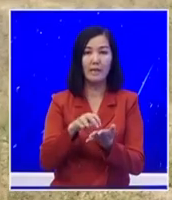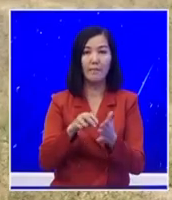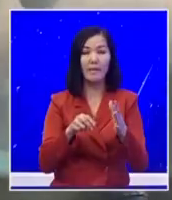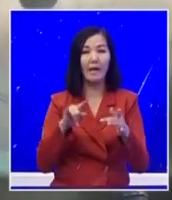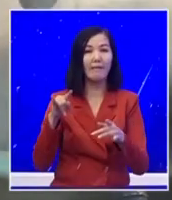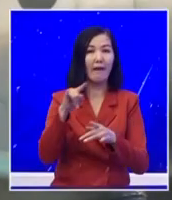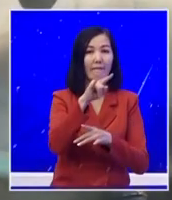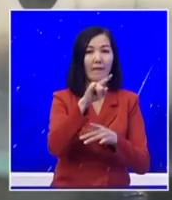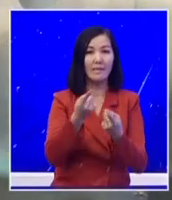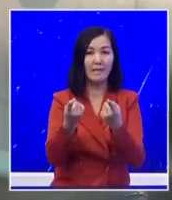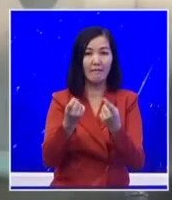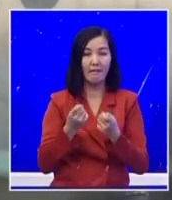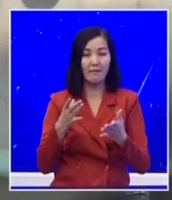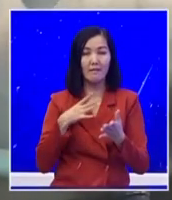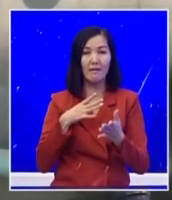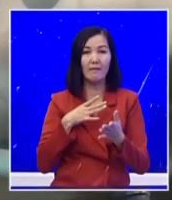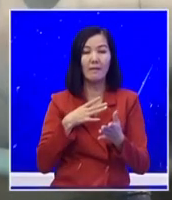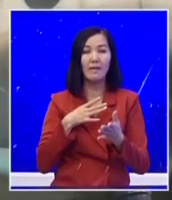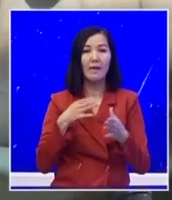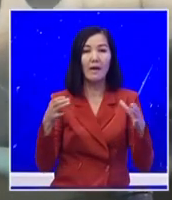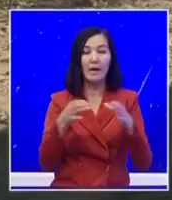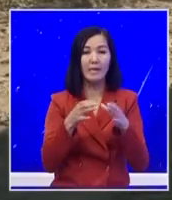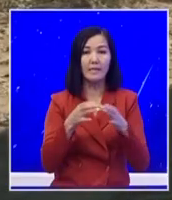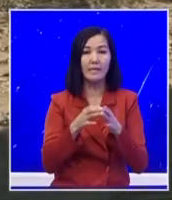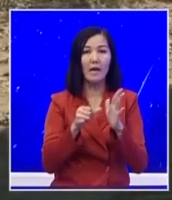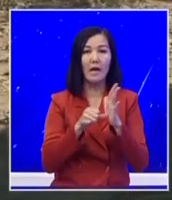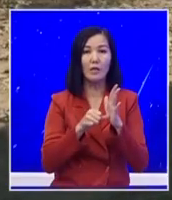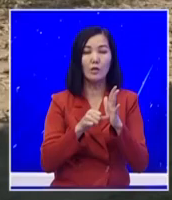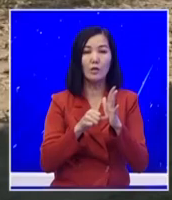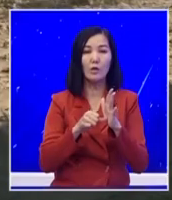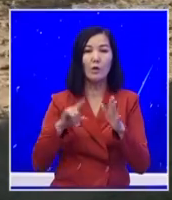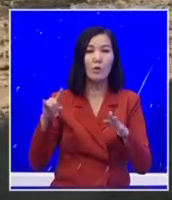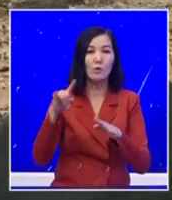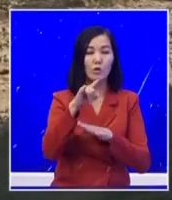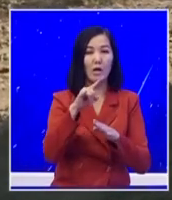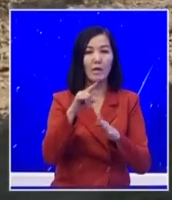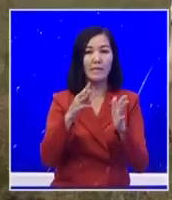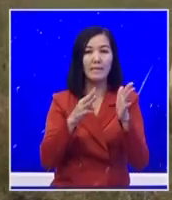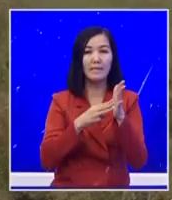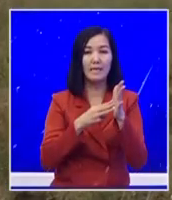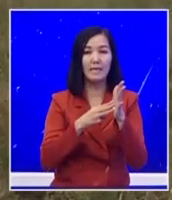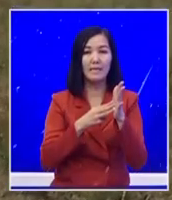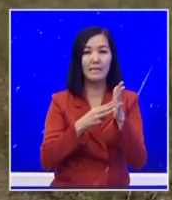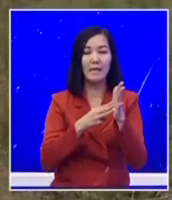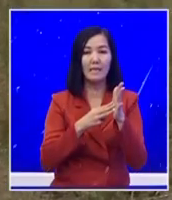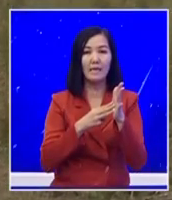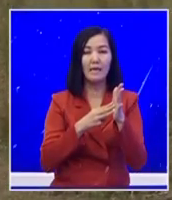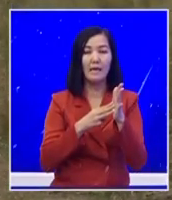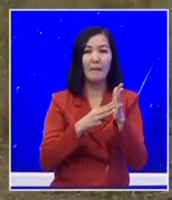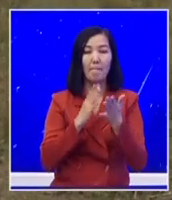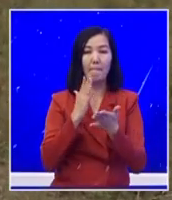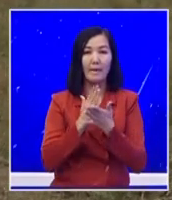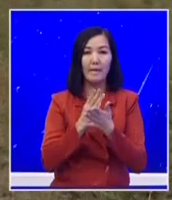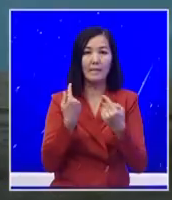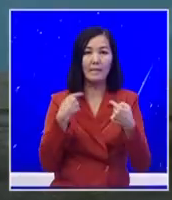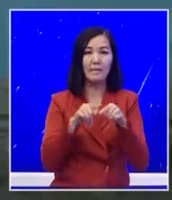тартылған. Авиасела жауапкершілігі шектеулі серіктестігінің 6 ұшағы, сонымен қатар 8 жер шашыратқышы жұмылдырылды.